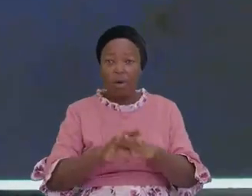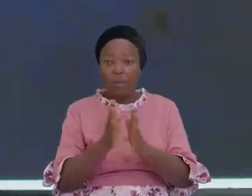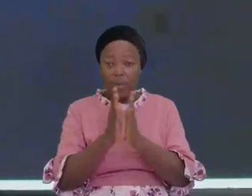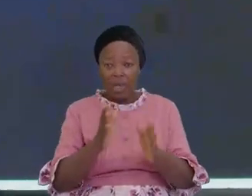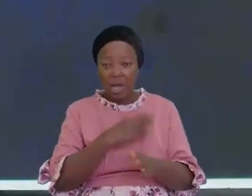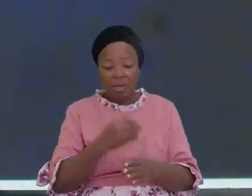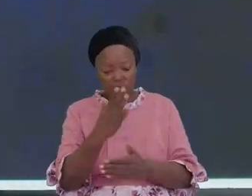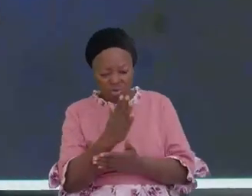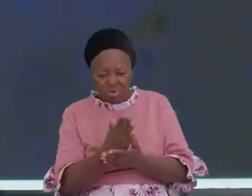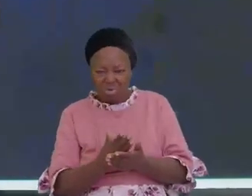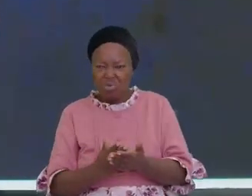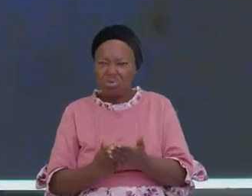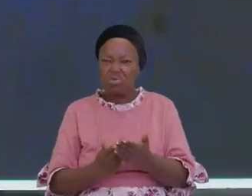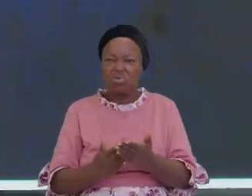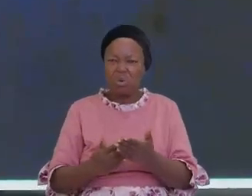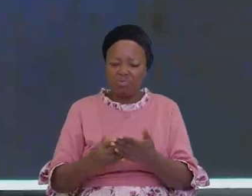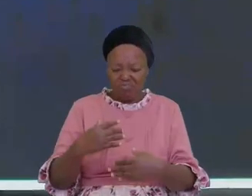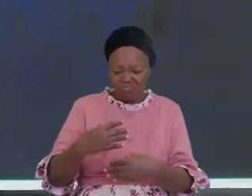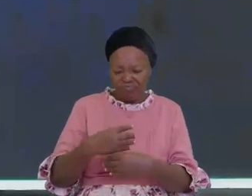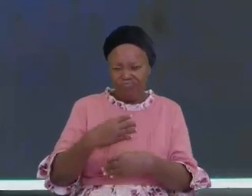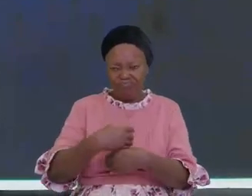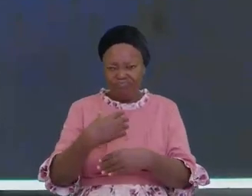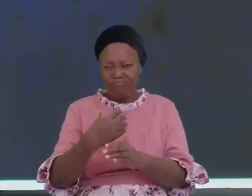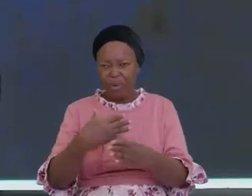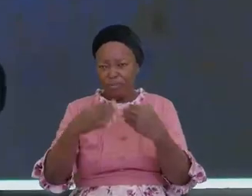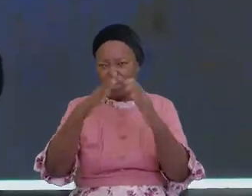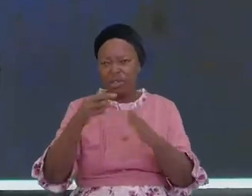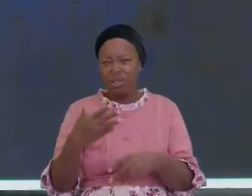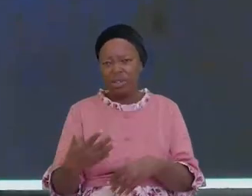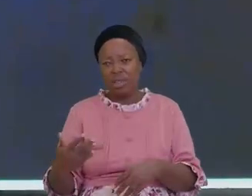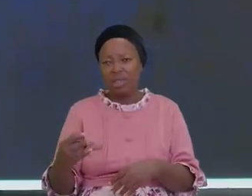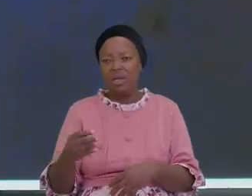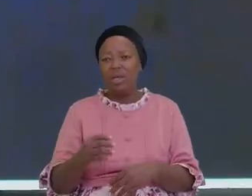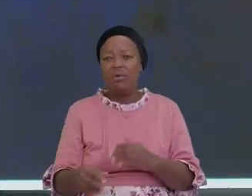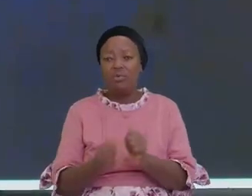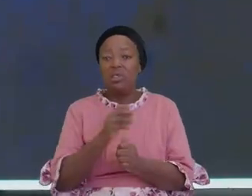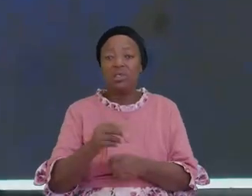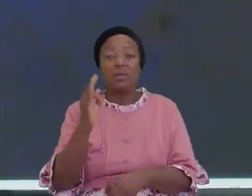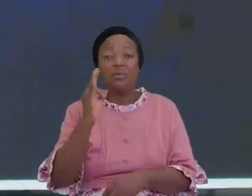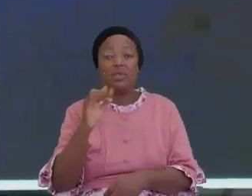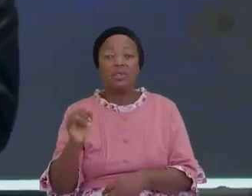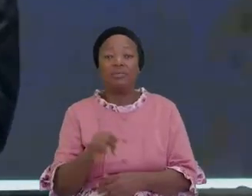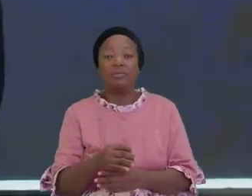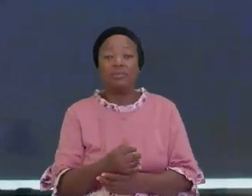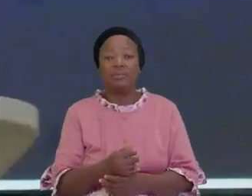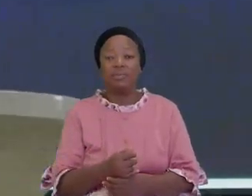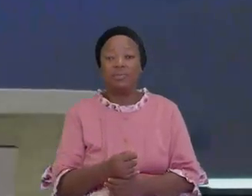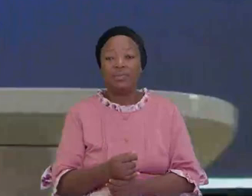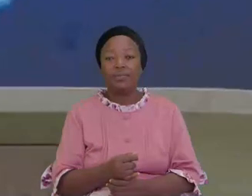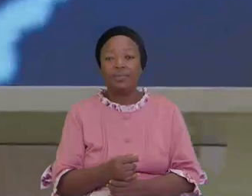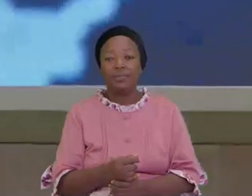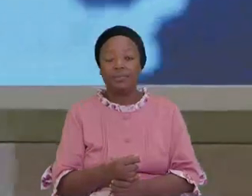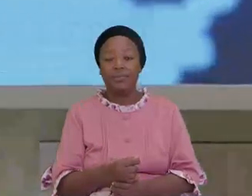Et je me suis concentré sur la prière et sur certains modèles de prédication,